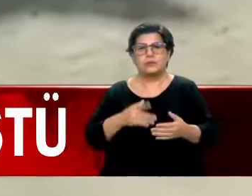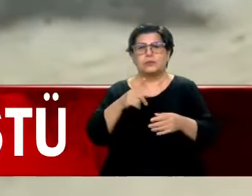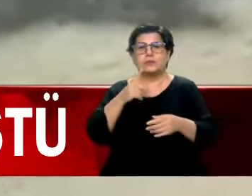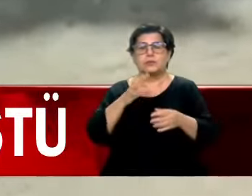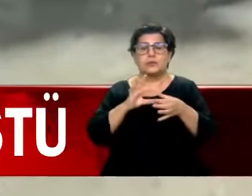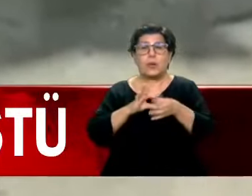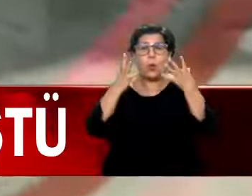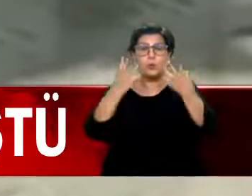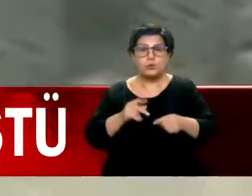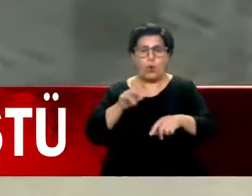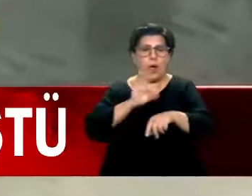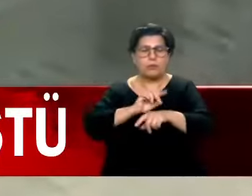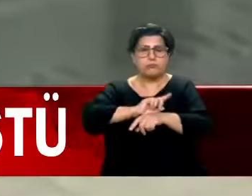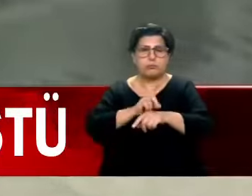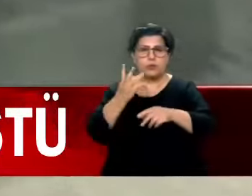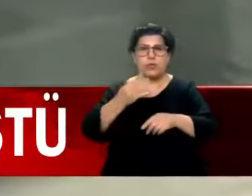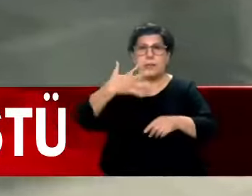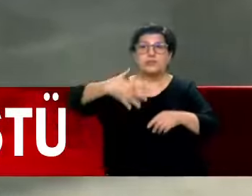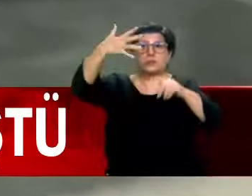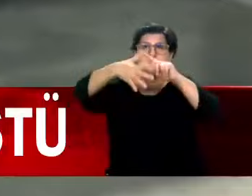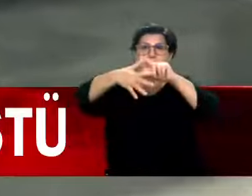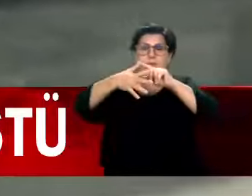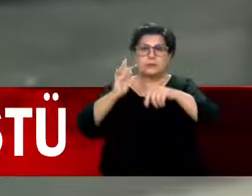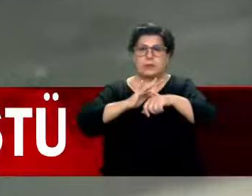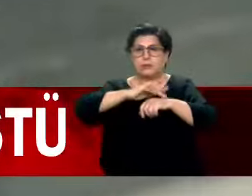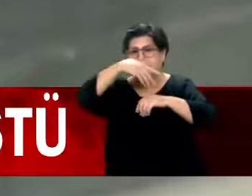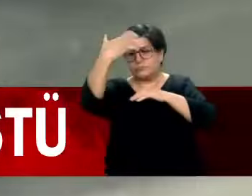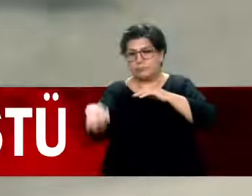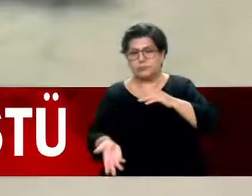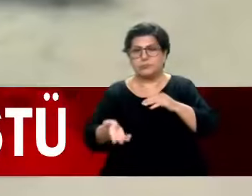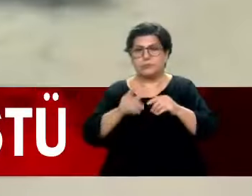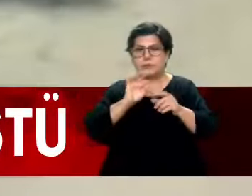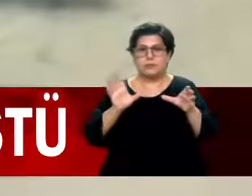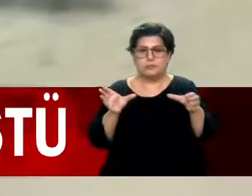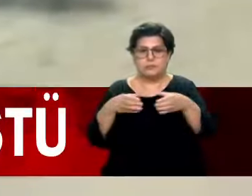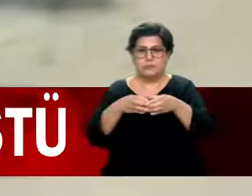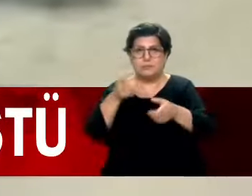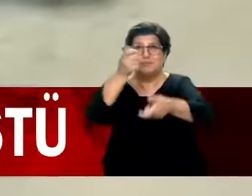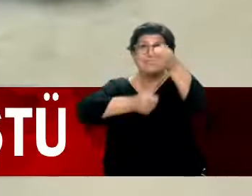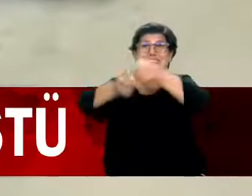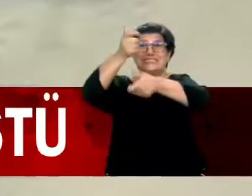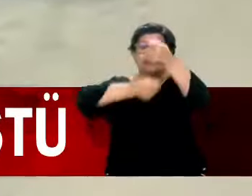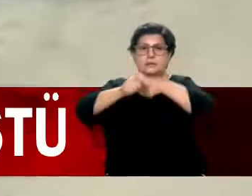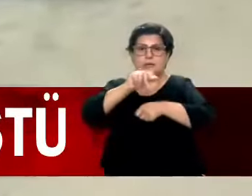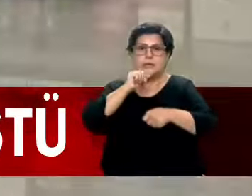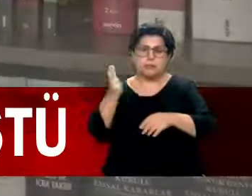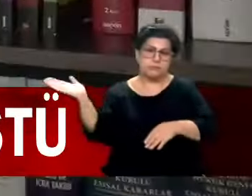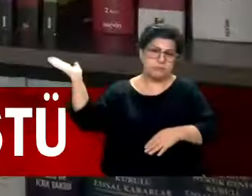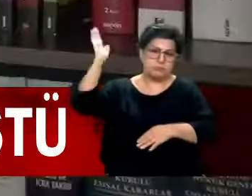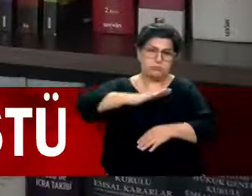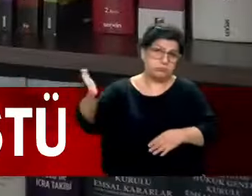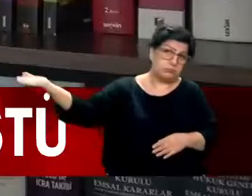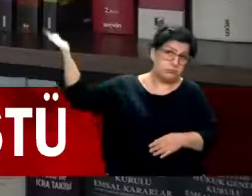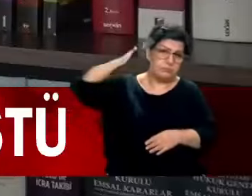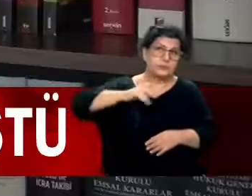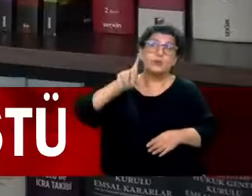İşte ne olduysa o anda oldu. 5 katlı binanın çatısından sökülen su deposu halatla indirildiği sırada Öztürk'ün üzerine düştü. Yukarıdan